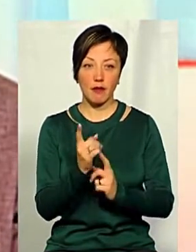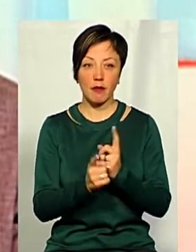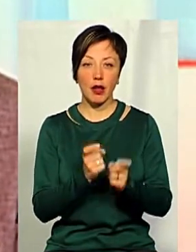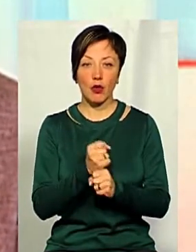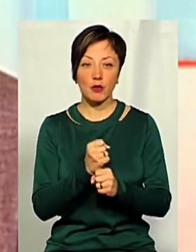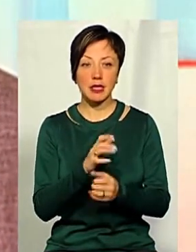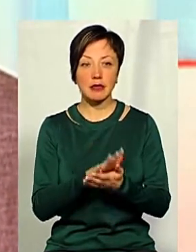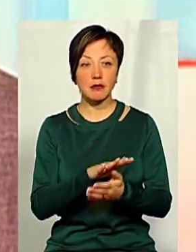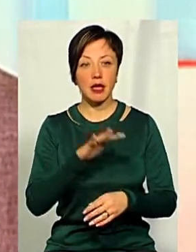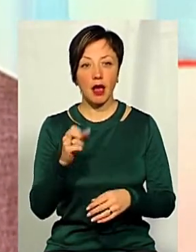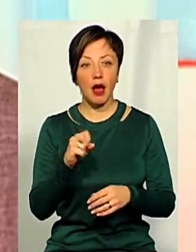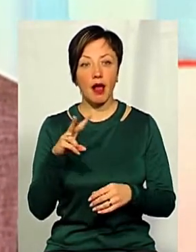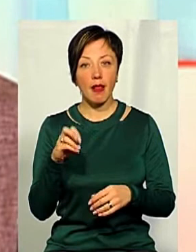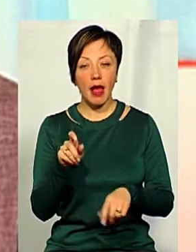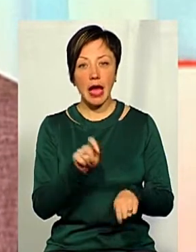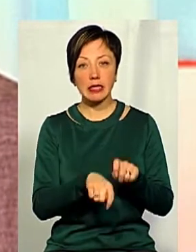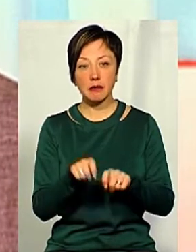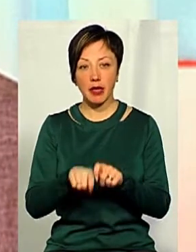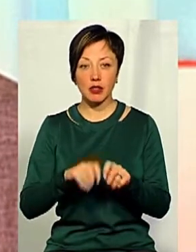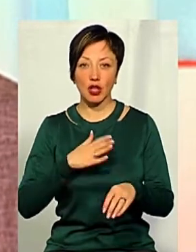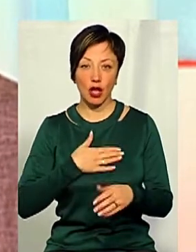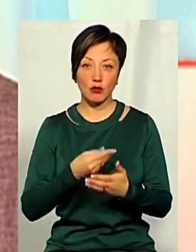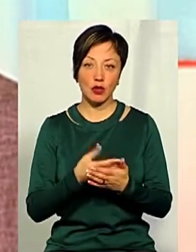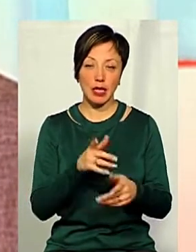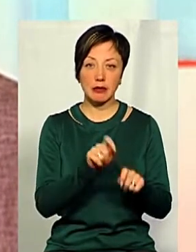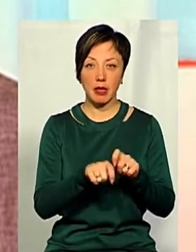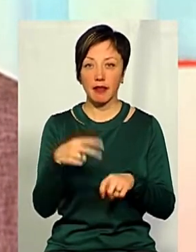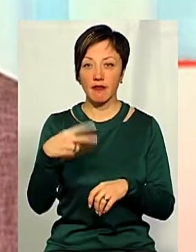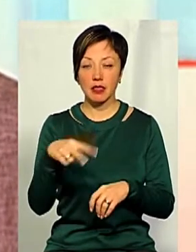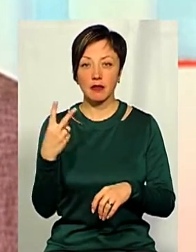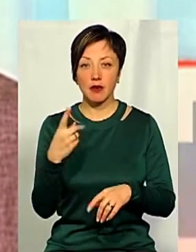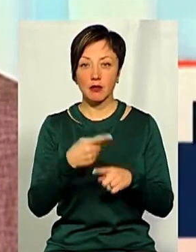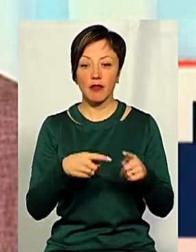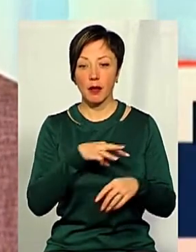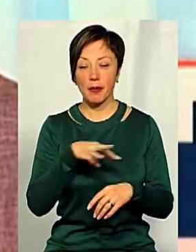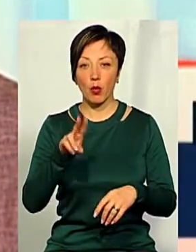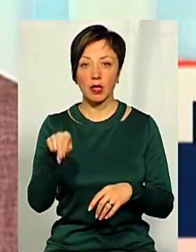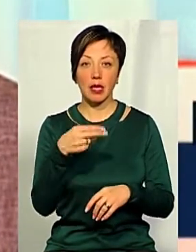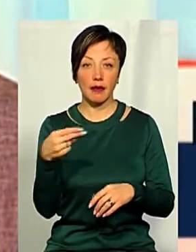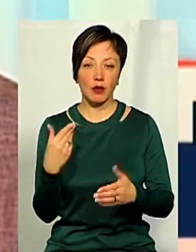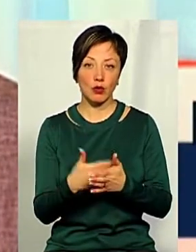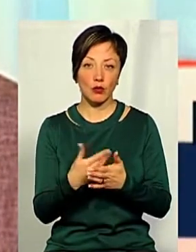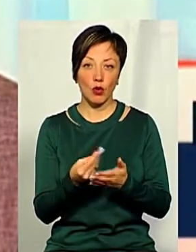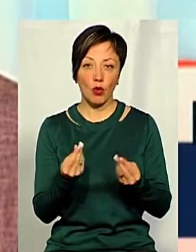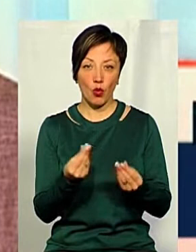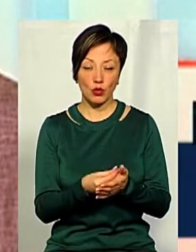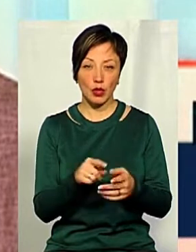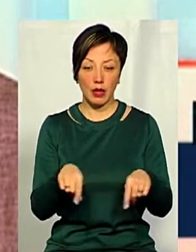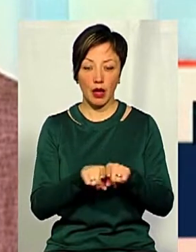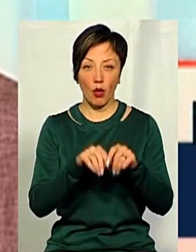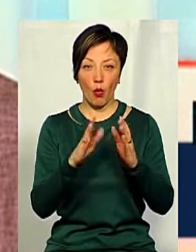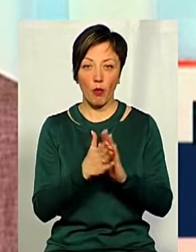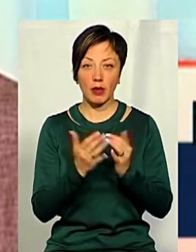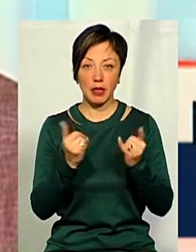сміття. Але експерти, і за нашими оцінками експертів, 22,5 мільйони євро орієнтовно коштує такий комплекс для